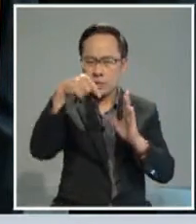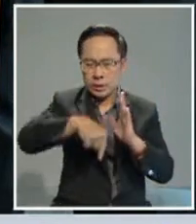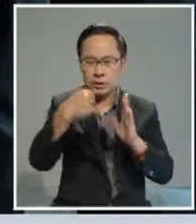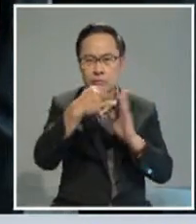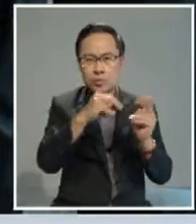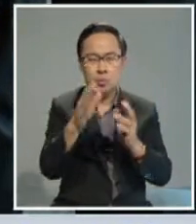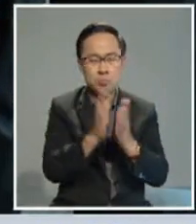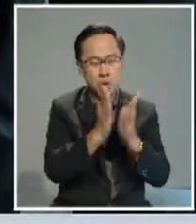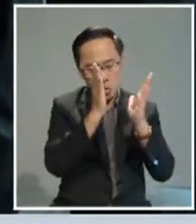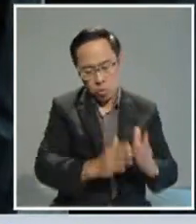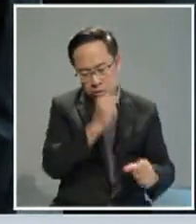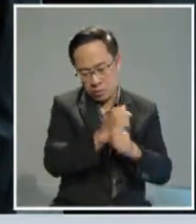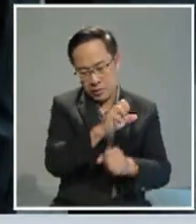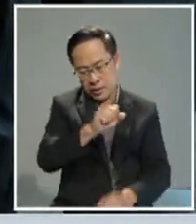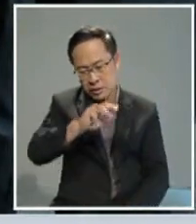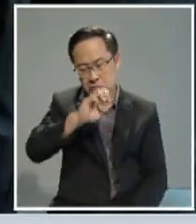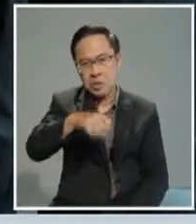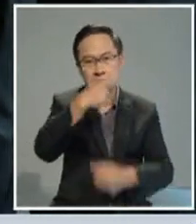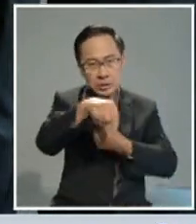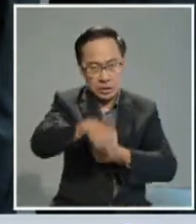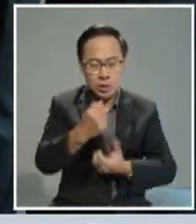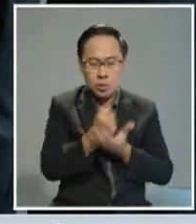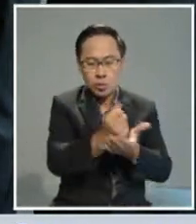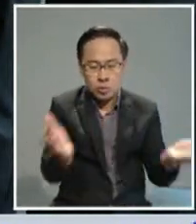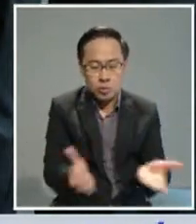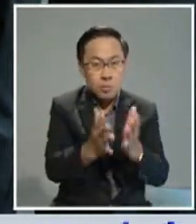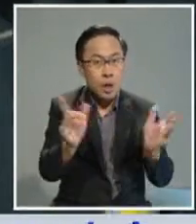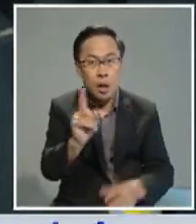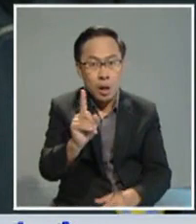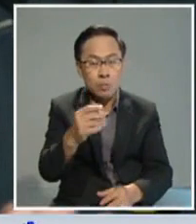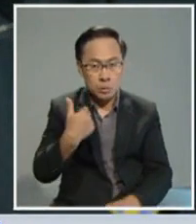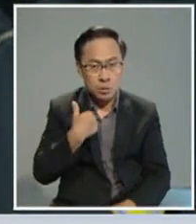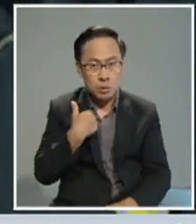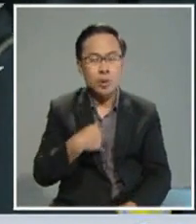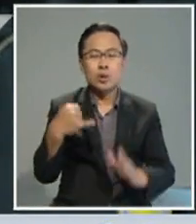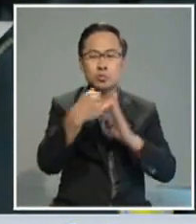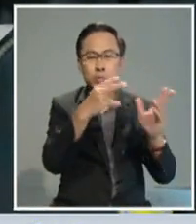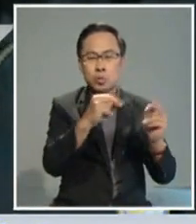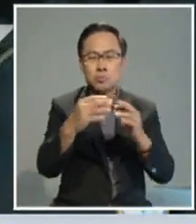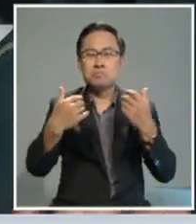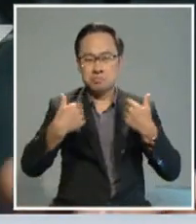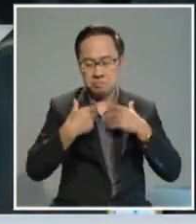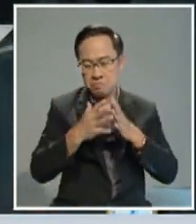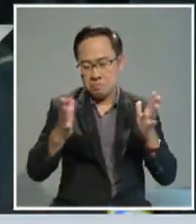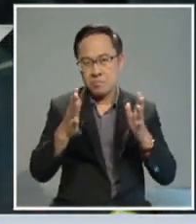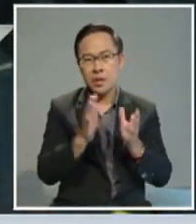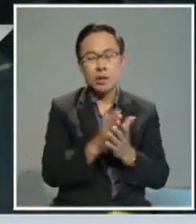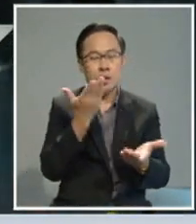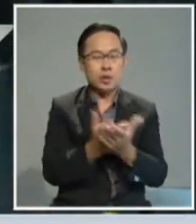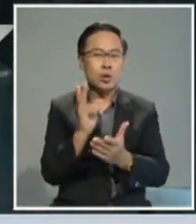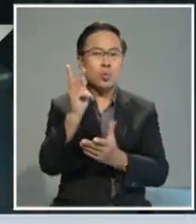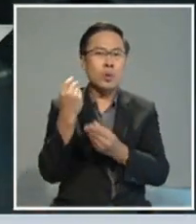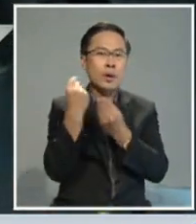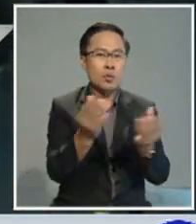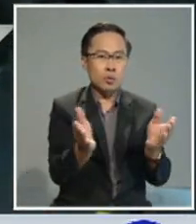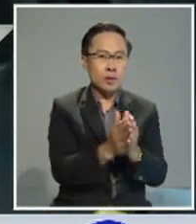กค้าเจ๋งๆแบบนี้เยอะไหมฮะที่ทกส.สนับสนุนอย ู่หลายๆอาชีพนะครับในพื้นที่ของจังหวัดนนทบุรีตอนนี้เราให้สินเชื่อไปแล้วอยู่